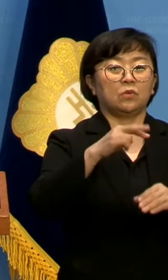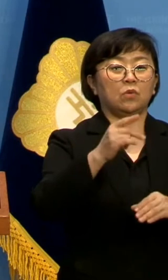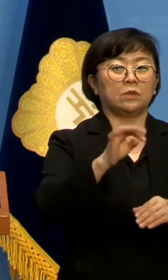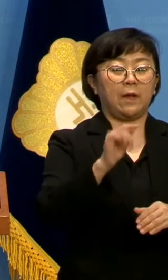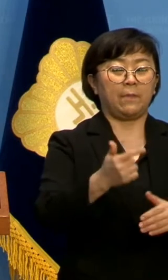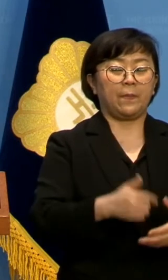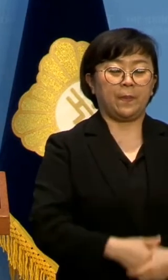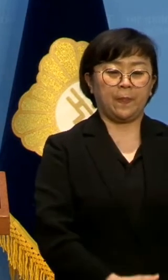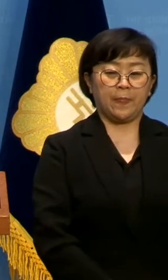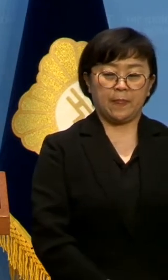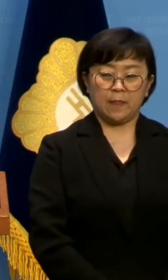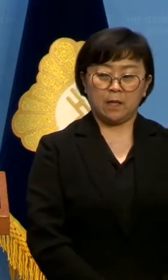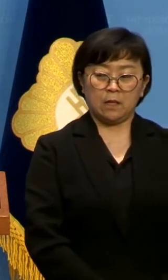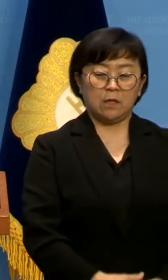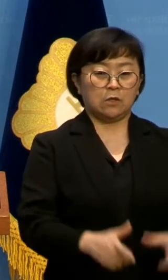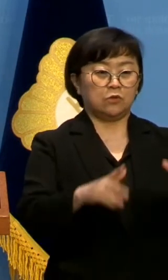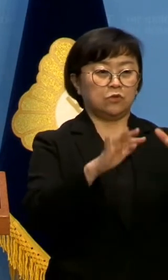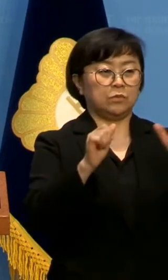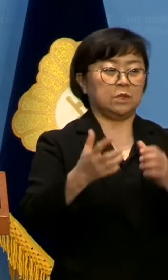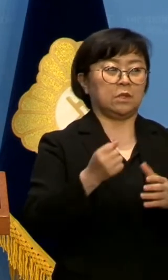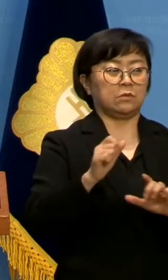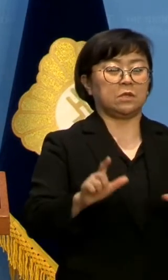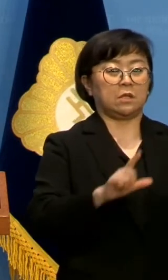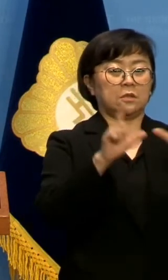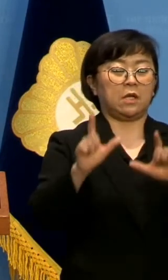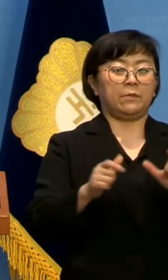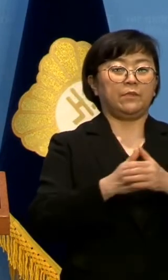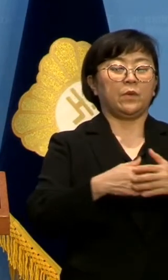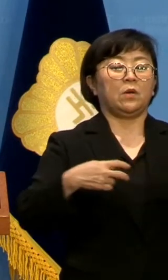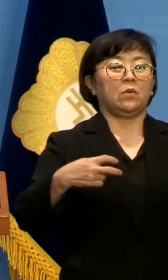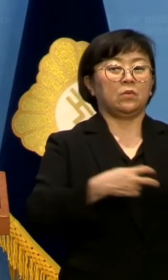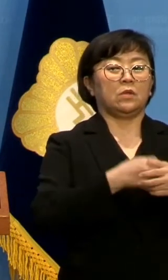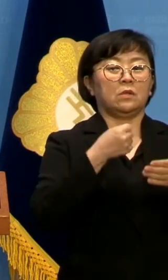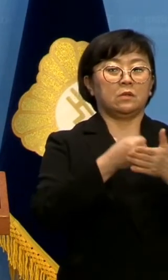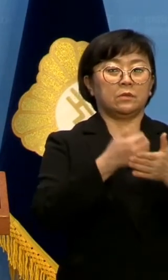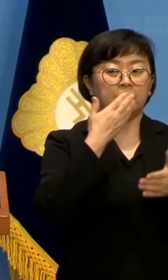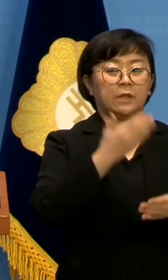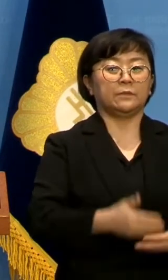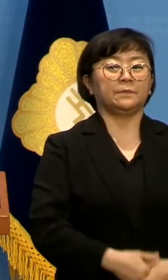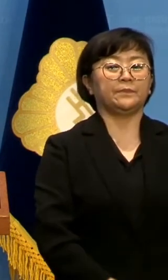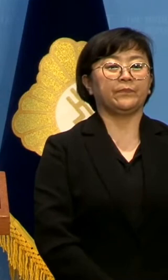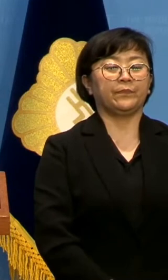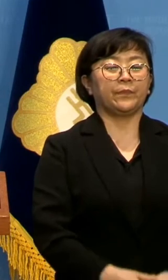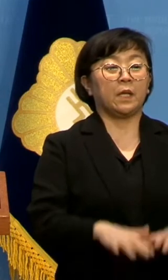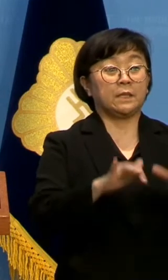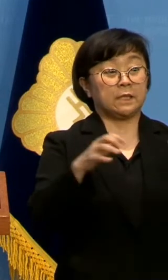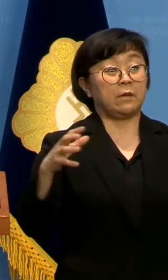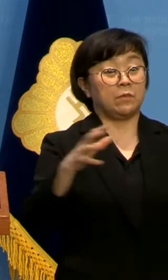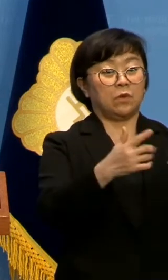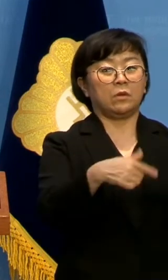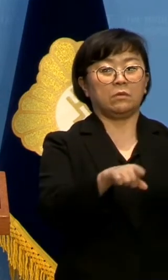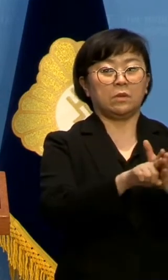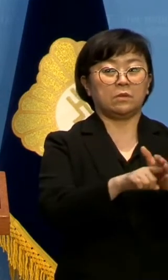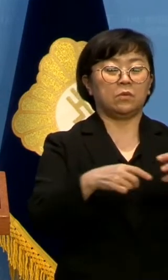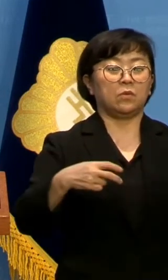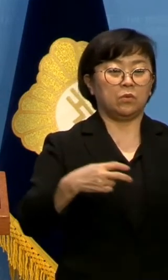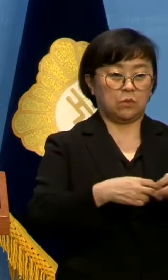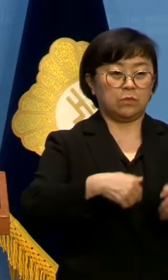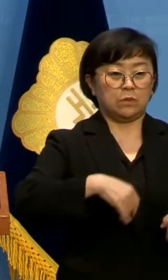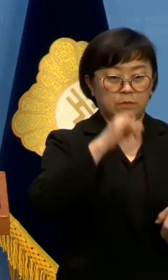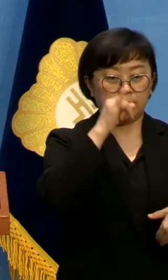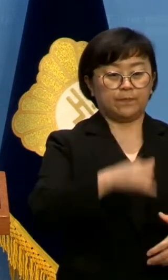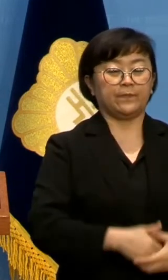동탄입니다. 주민의 노인 삶의 지을 교통에서 결정됩니다. 이제 우리 위해서도 교통이 돌려야